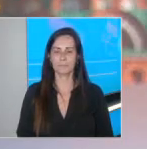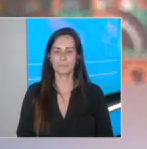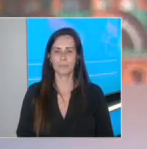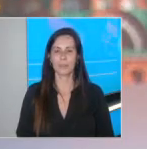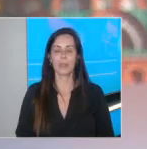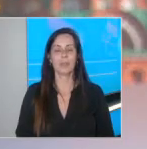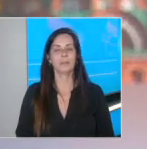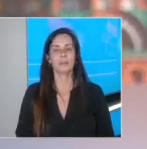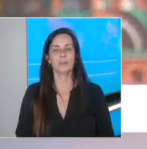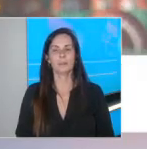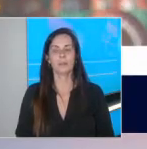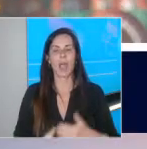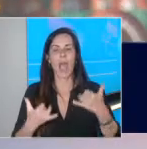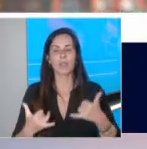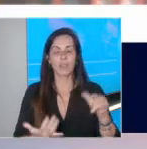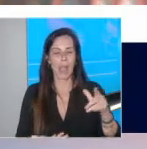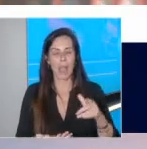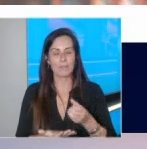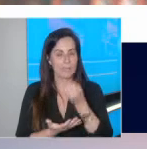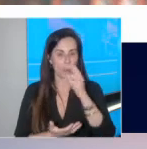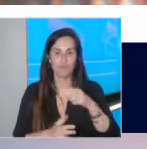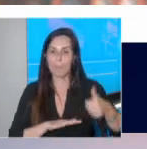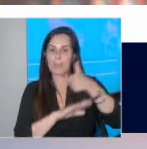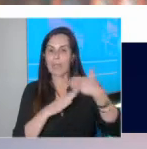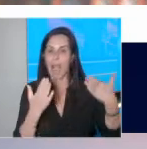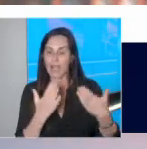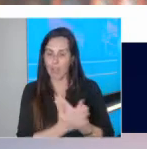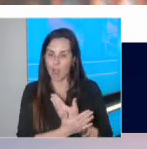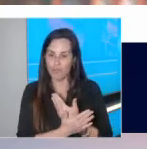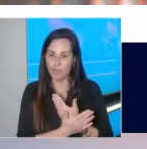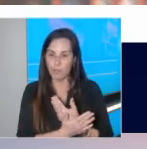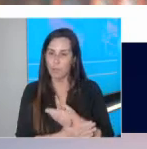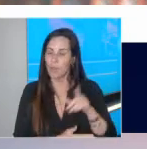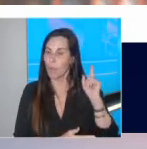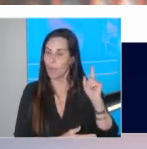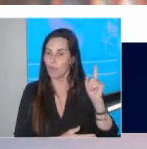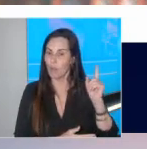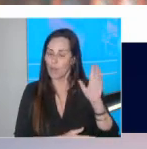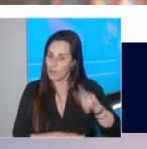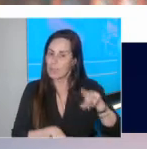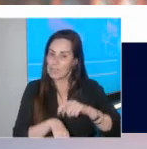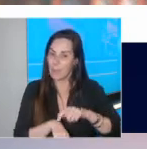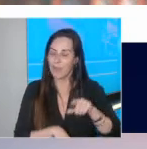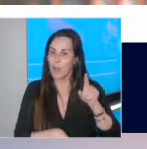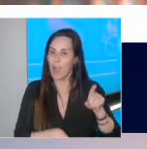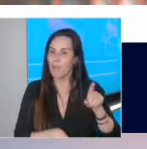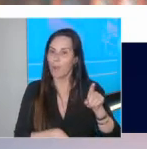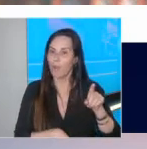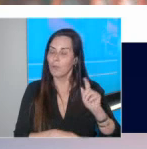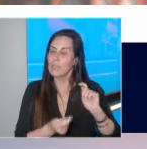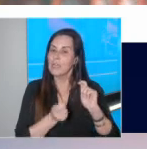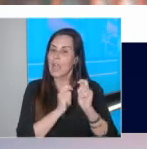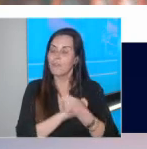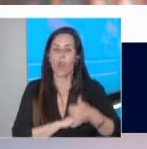למפלגת השלטון של סינגפור יש מנהיג חדש. שמו לורנס וונג, ואומנם יש עוד זמן, אבל הוא במסלול